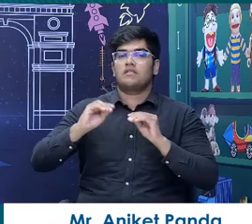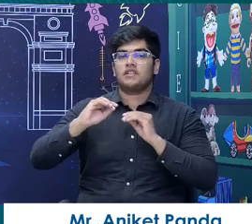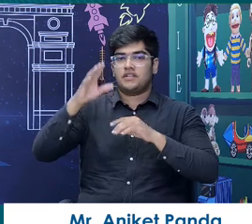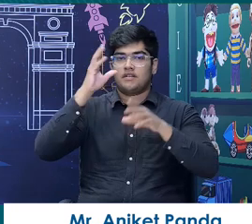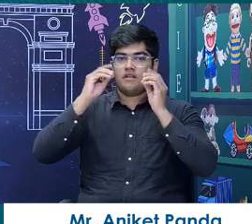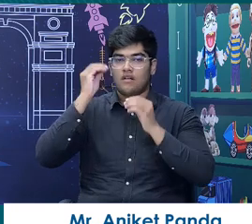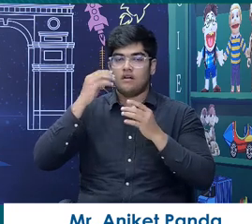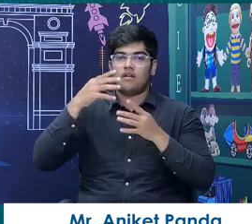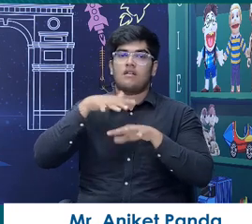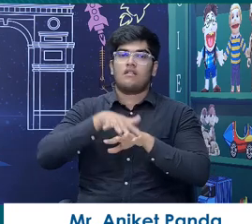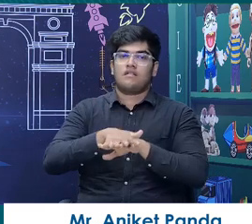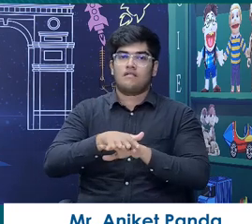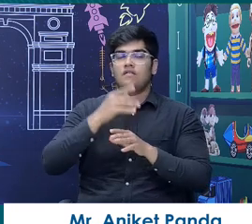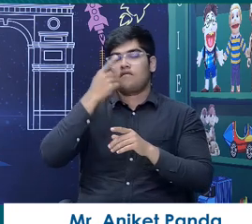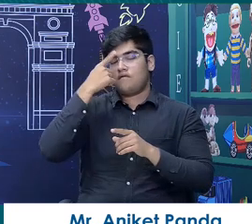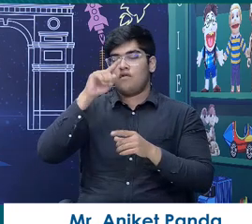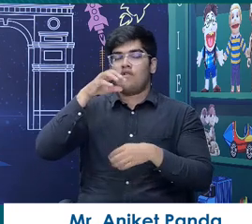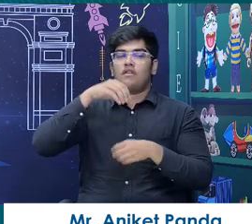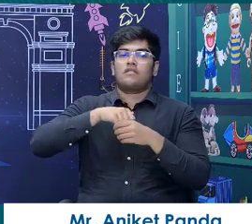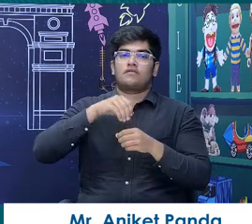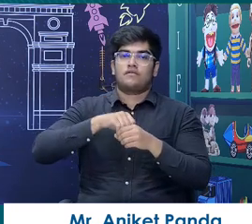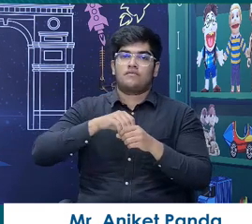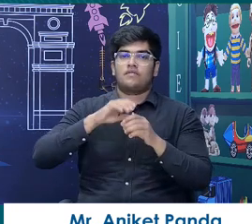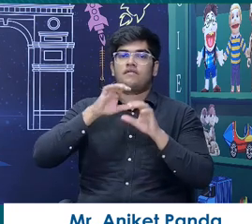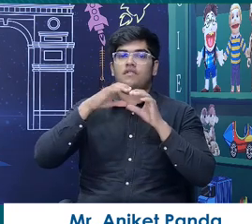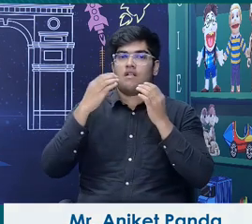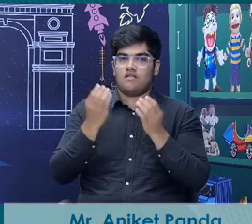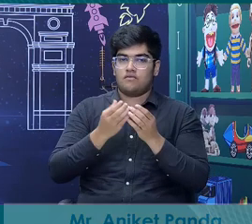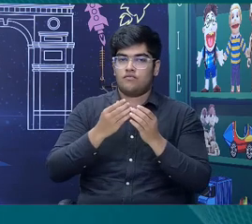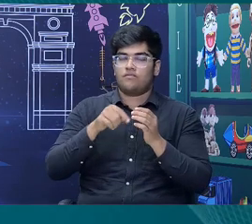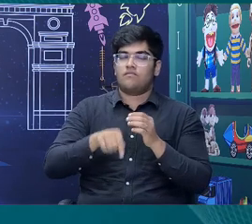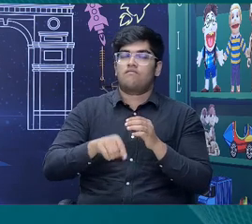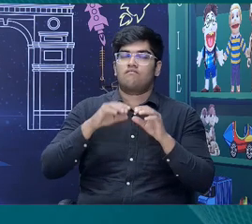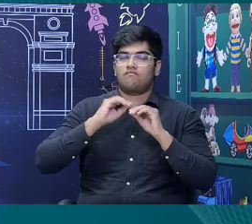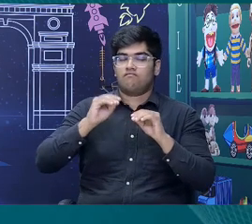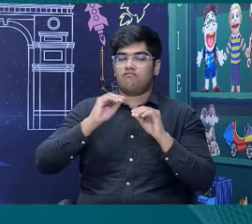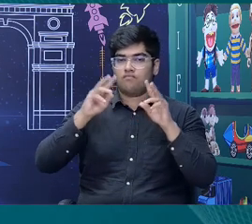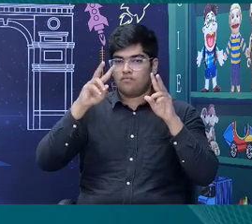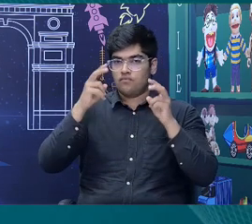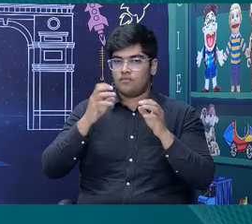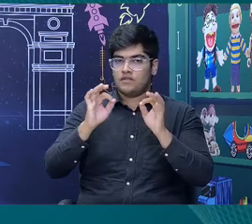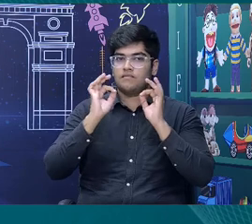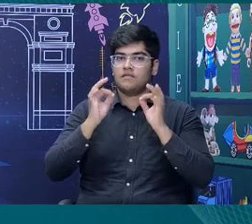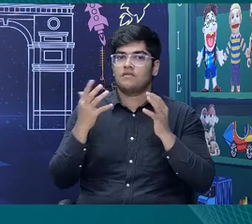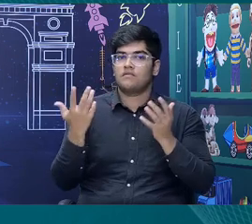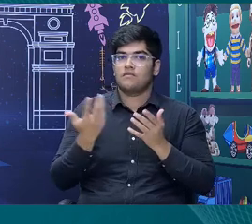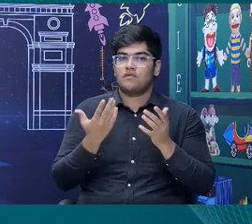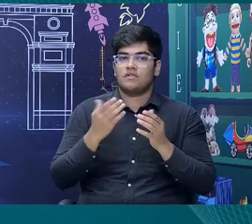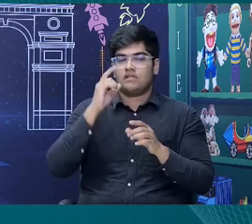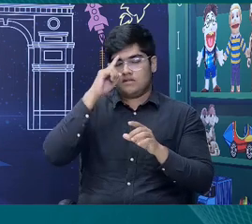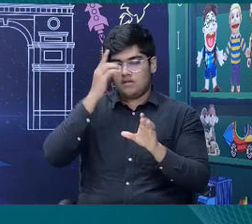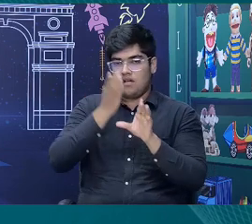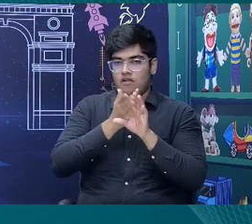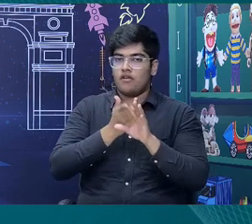इंटरेक्ट इंटरवेंशन फॉर इंक्लूसिव क्लासरूम सेशंस एंड टुडेज टॉपिक इज रापू